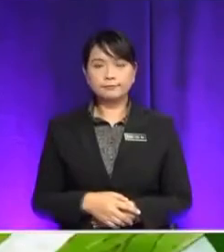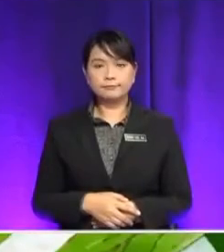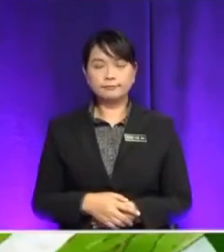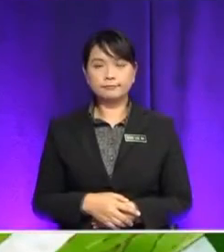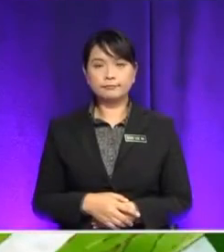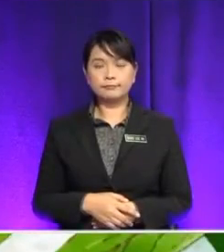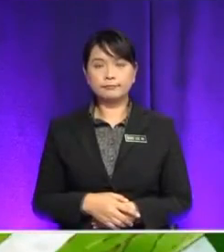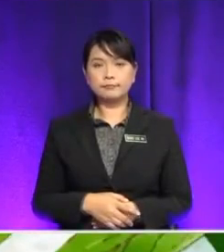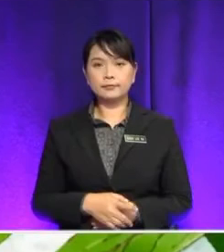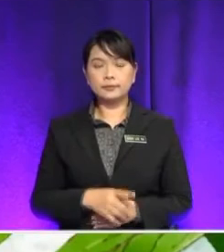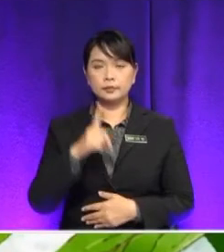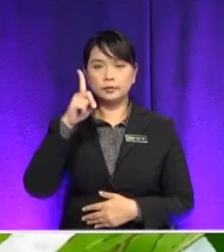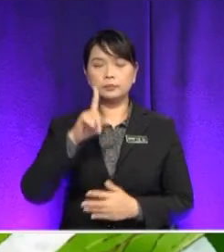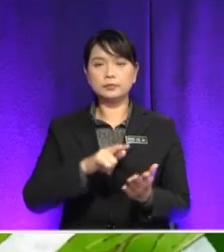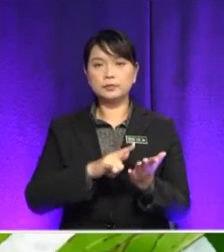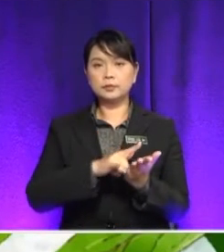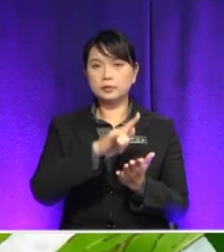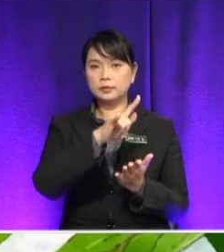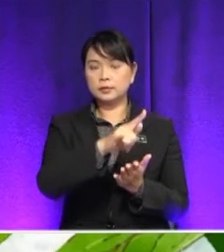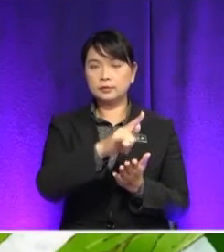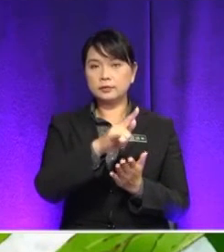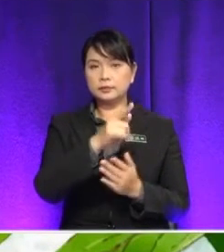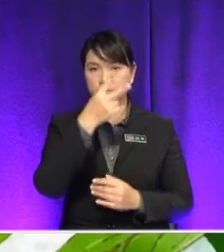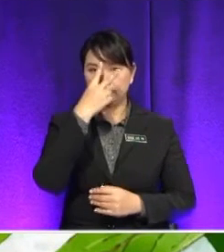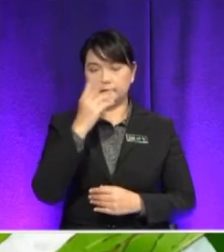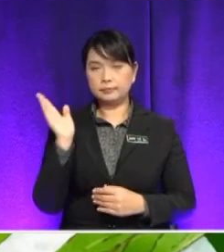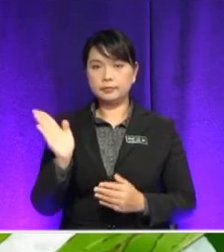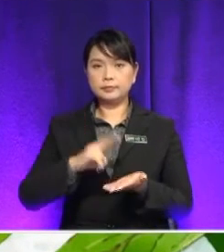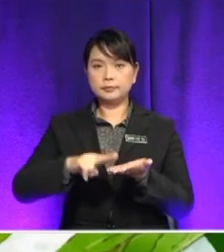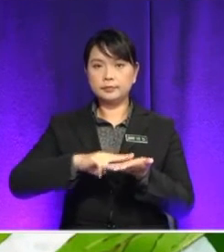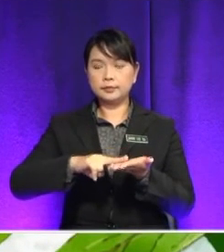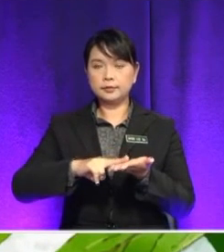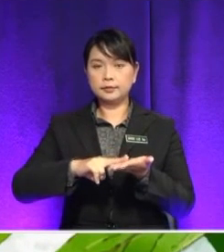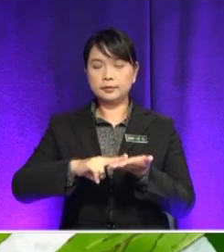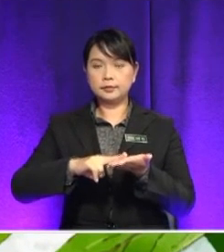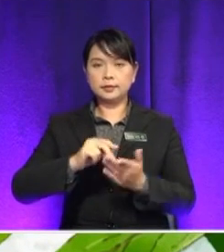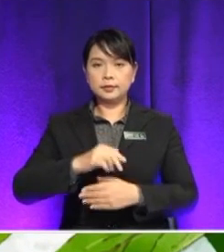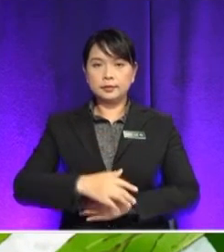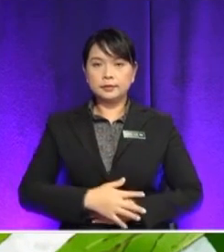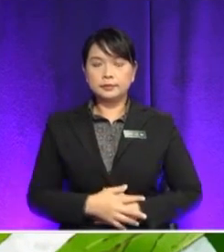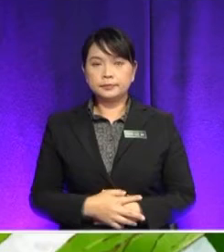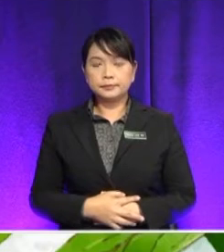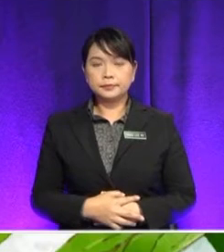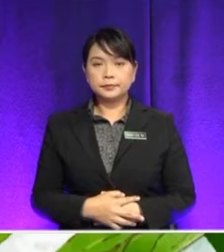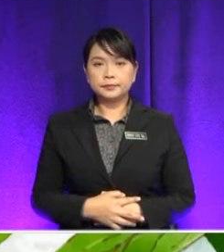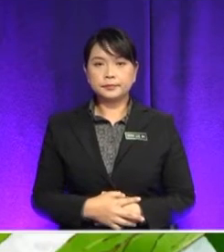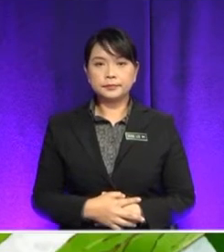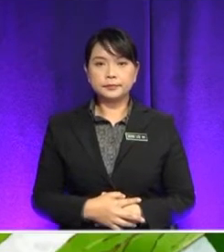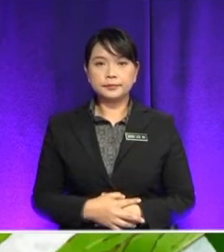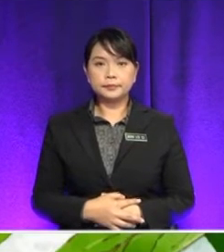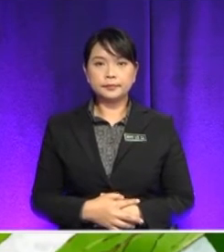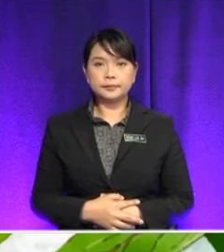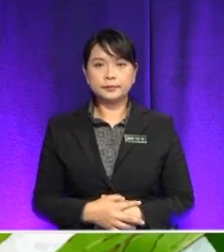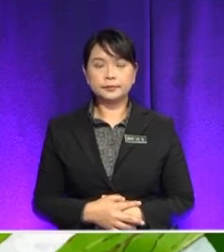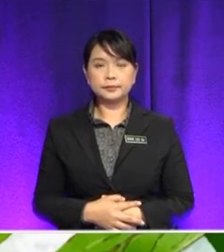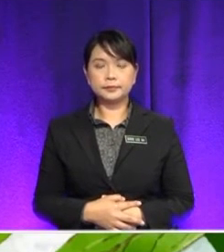Hai sebuah pesawat pejuang musuh menyerang sebuah pangkalan tetiro pada jarak 2000 m pesawat itu melancarkan